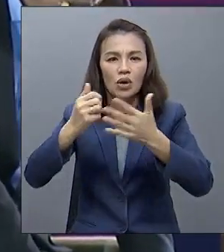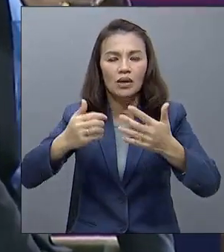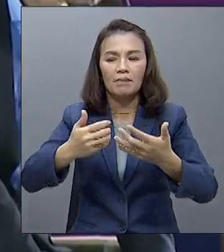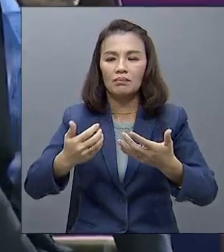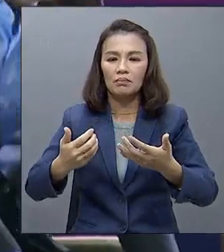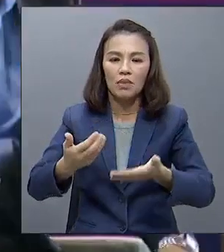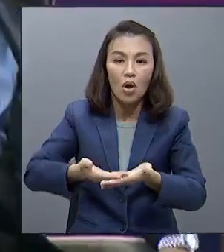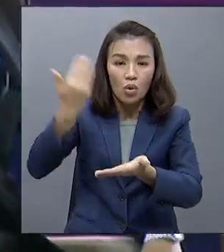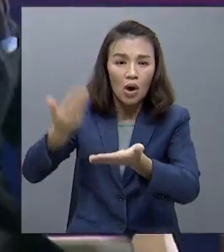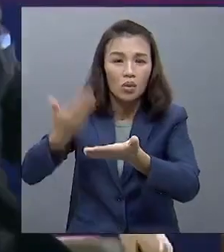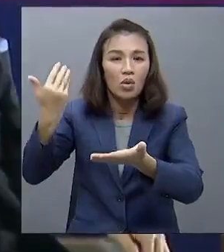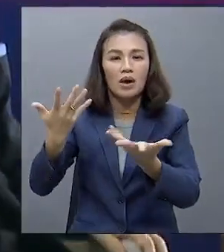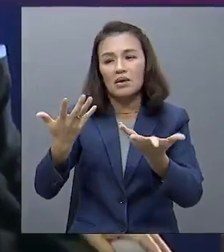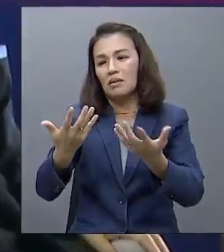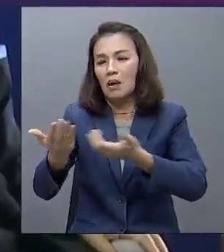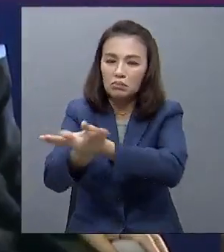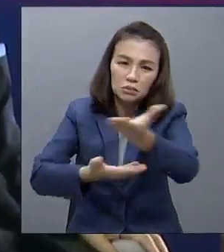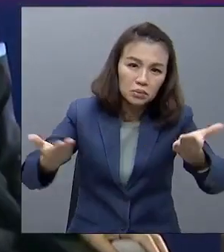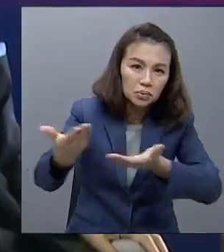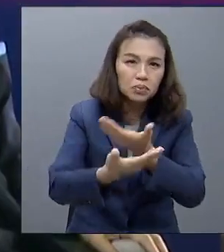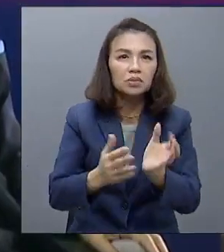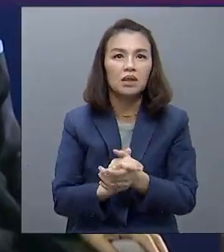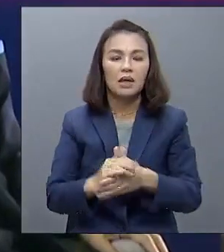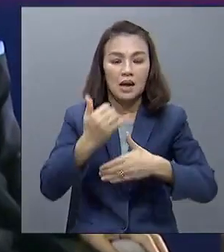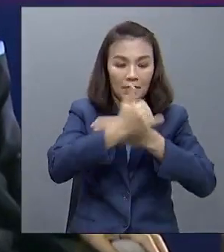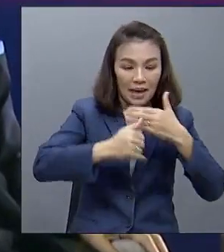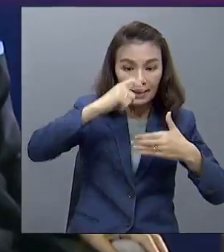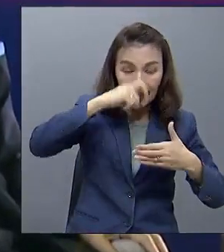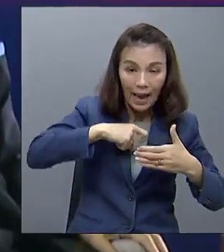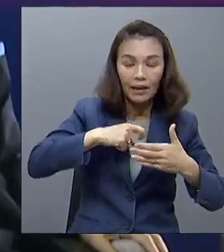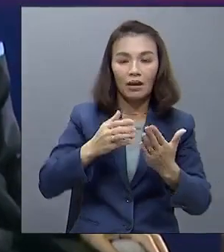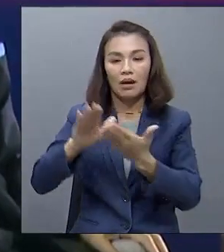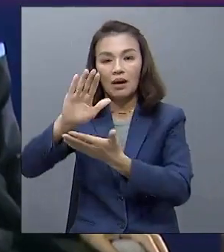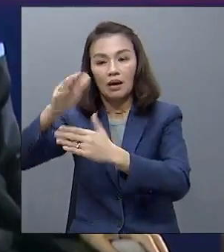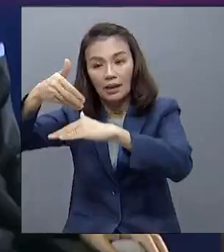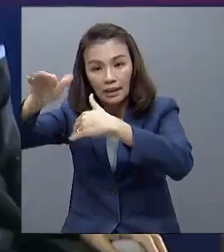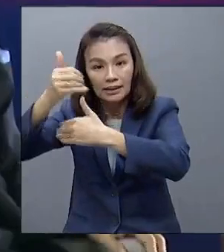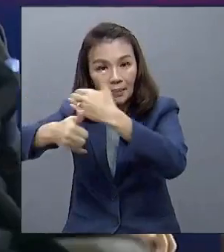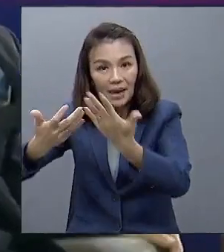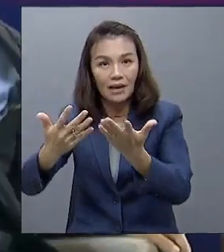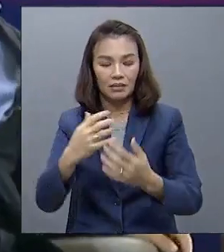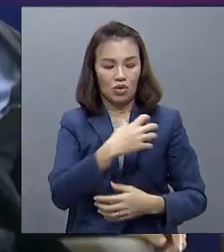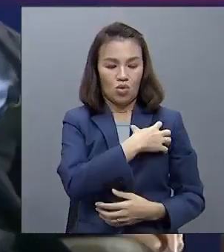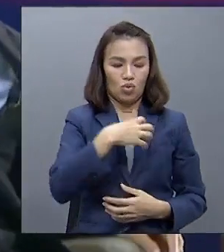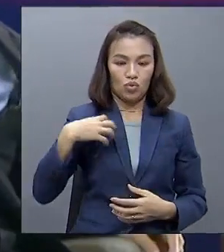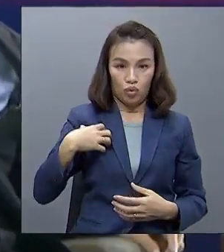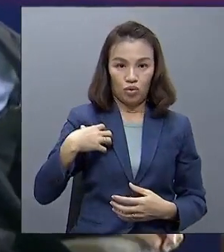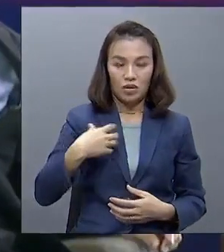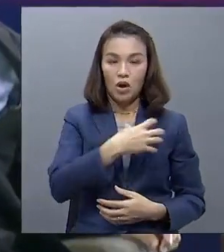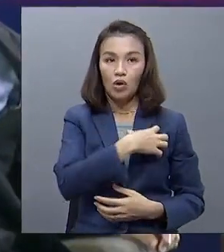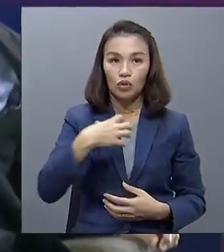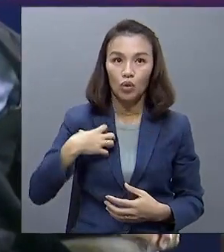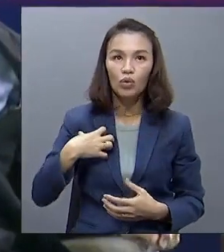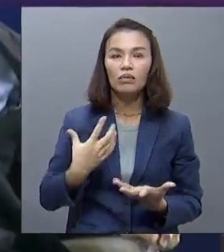ของในเวทีต่างประเทศทำได้หรือไม่ต้องใช้ความที่เป็นทางการทูตที่เราเป็นมิตรกับประเทศต่างๆ